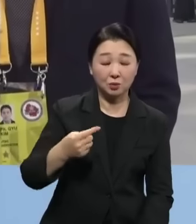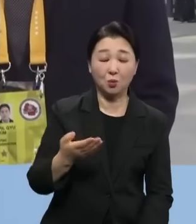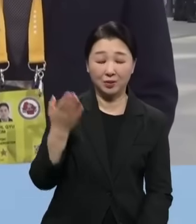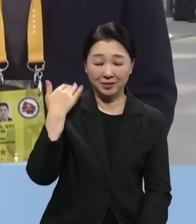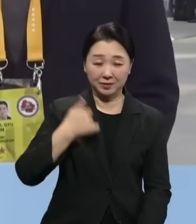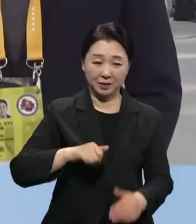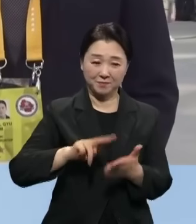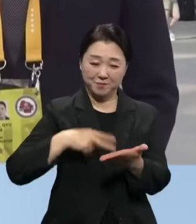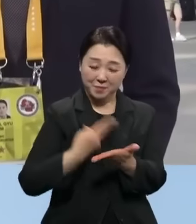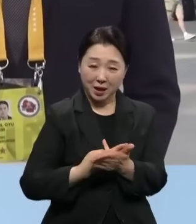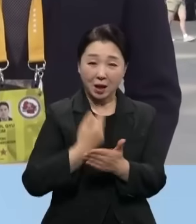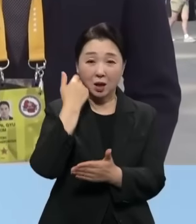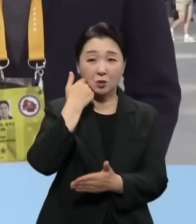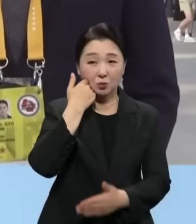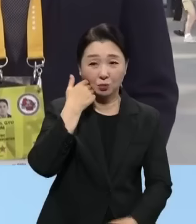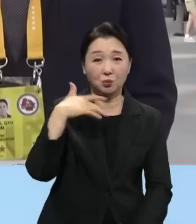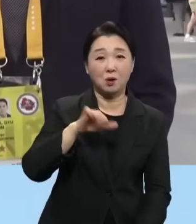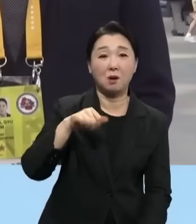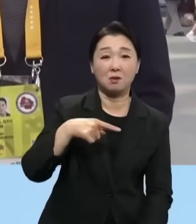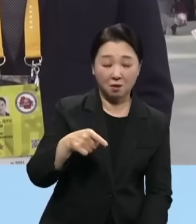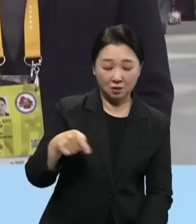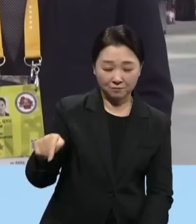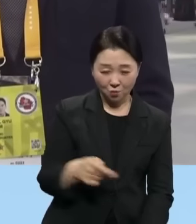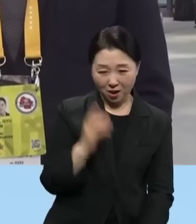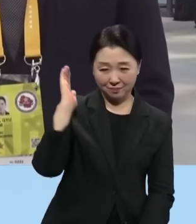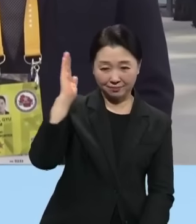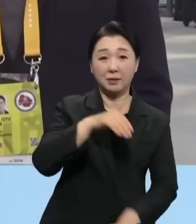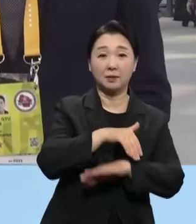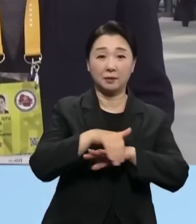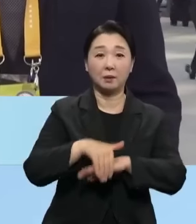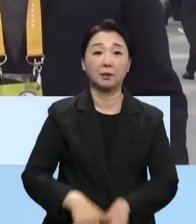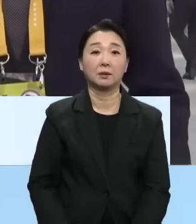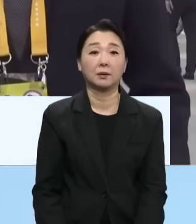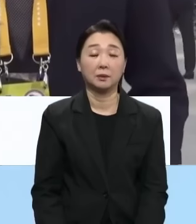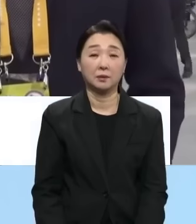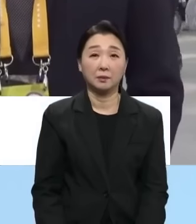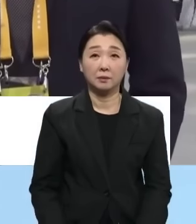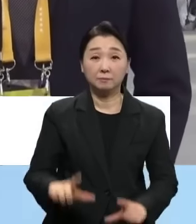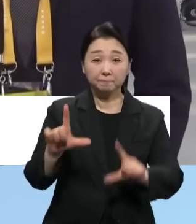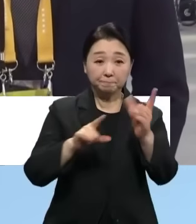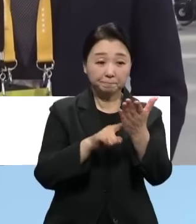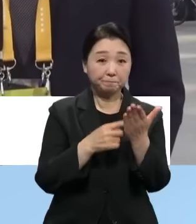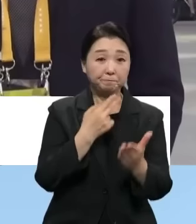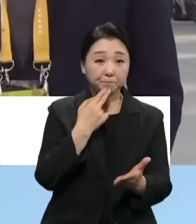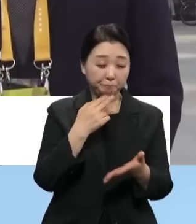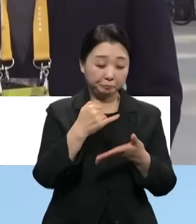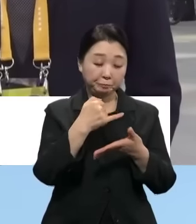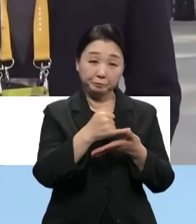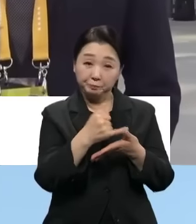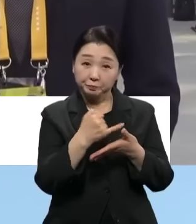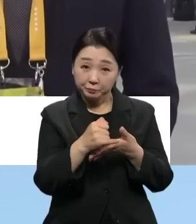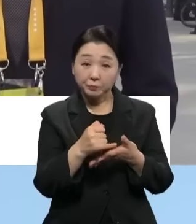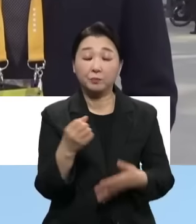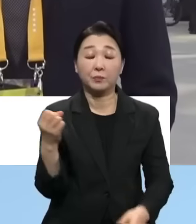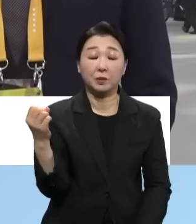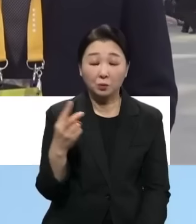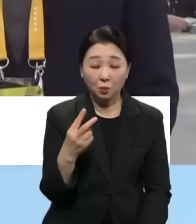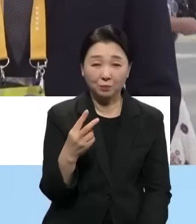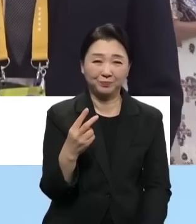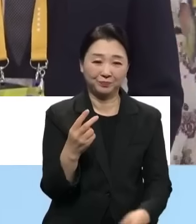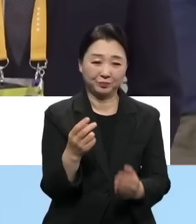프로레슬러였죠. 헐크 호건 등도 연단에 오를 예정입니다. 그간 모습을 드러내지 않았던 장녀 이방카와 또 부인